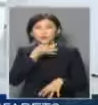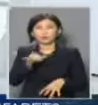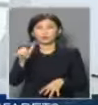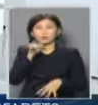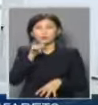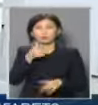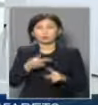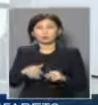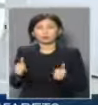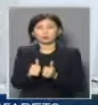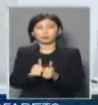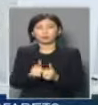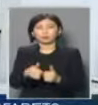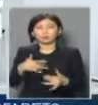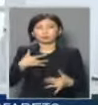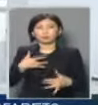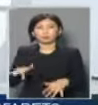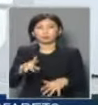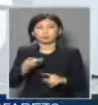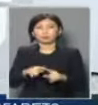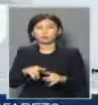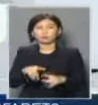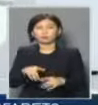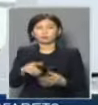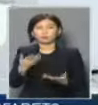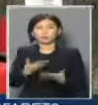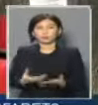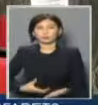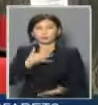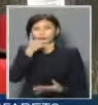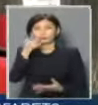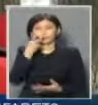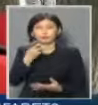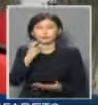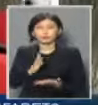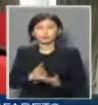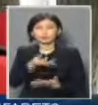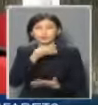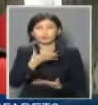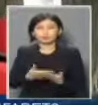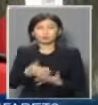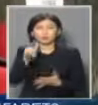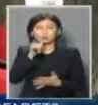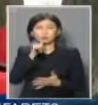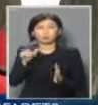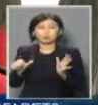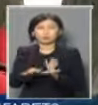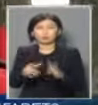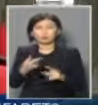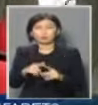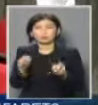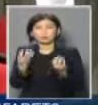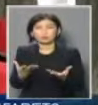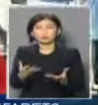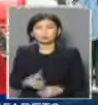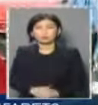человек, который рядом со мной стоит, мне противно рядом с ним находиться, от него никотином ужасно пахнет. Ну, разница есть. Я, например, курю электронную, но не вейпы, а